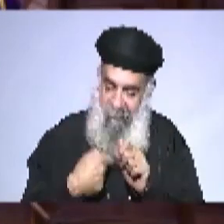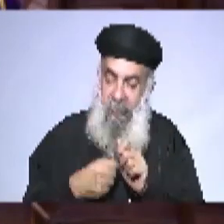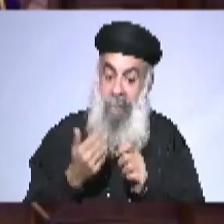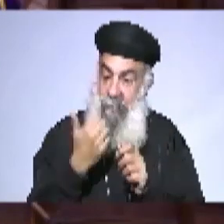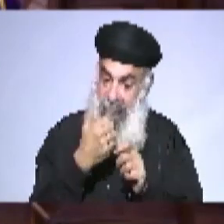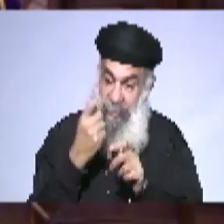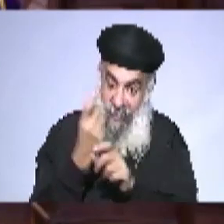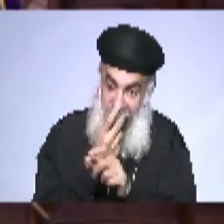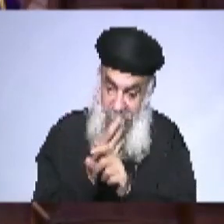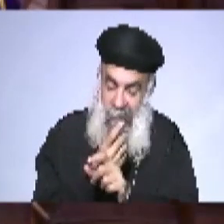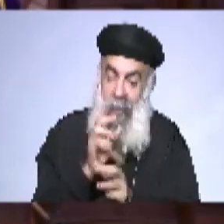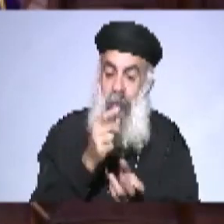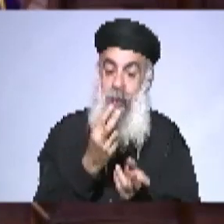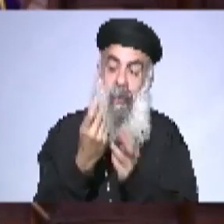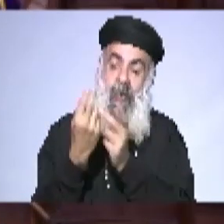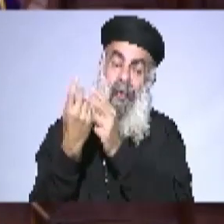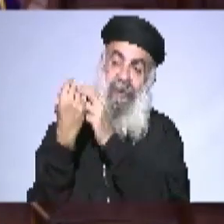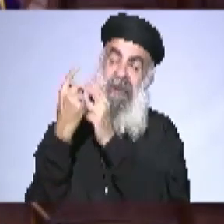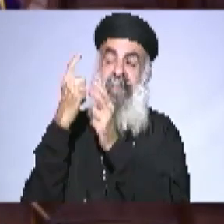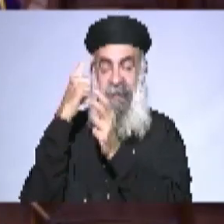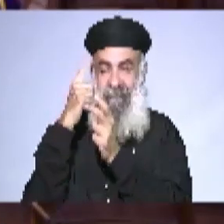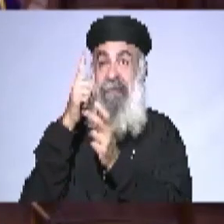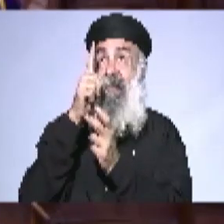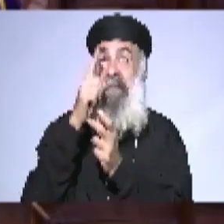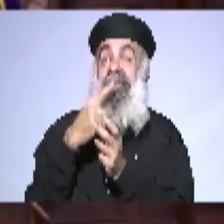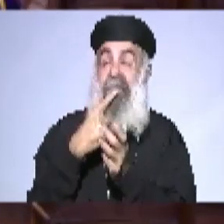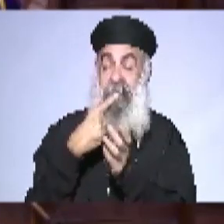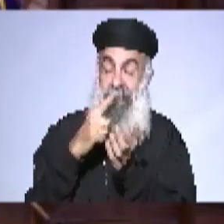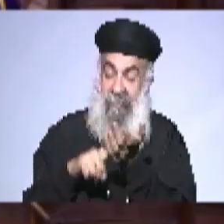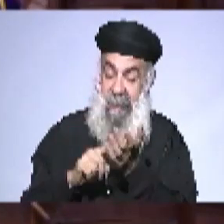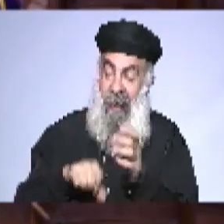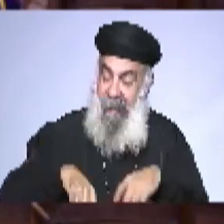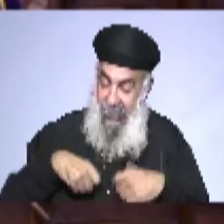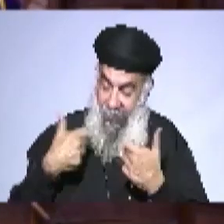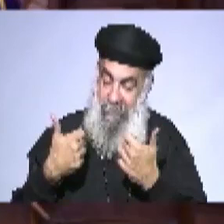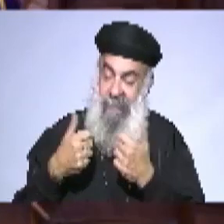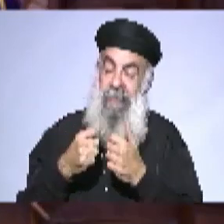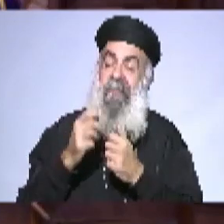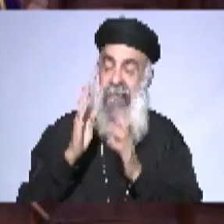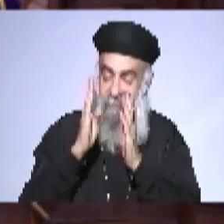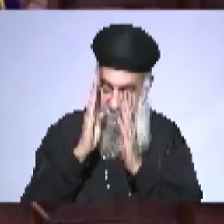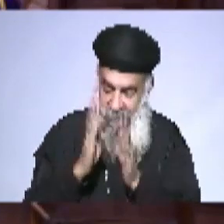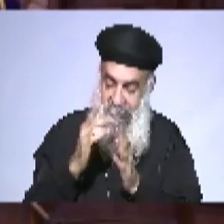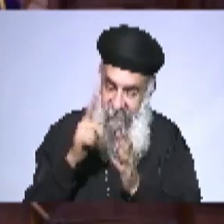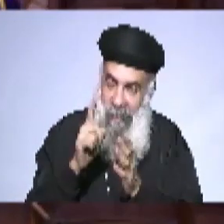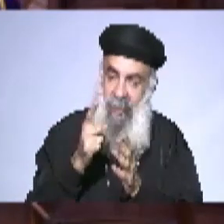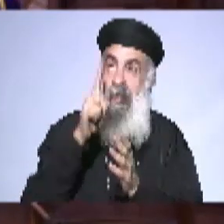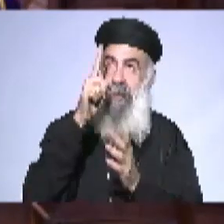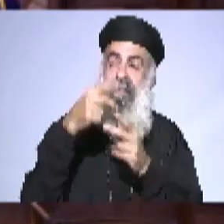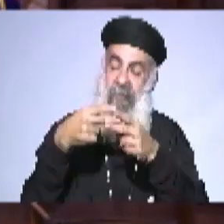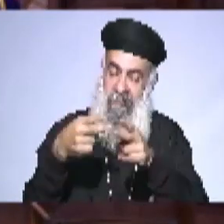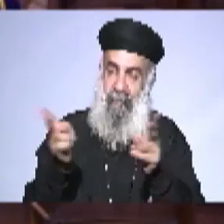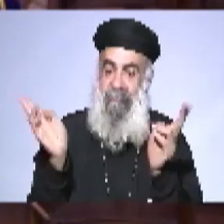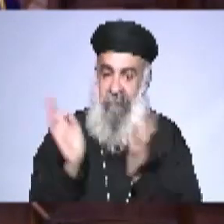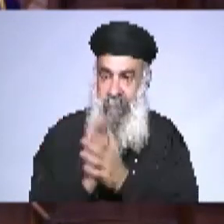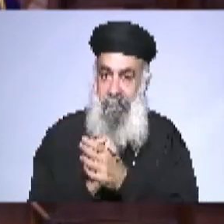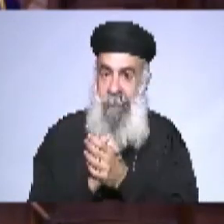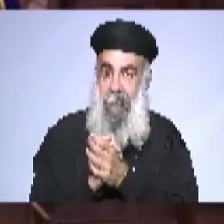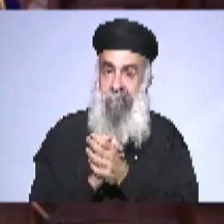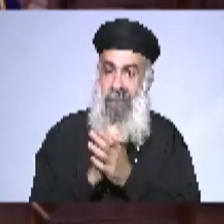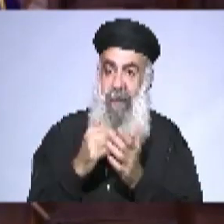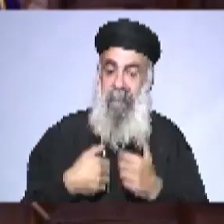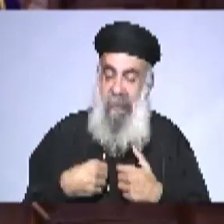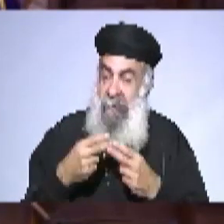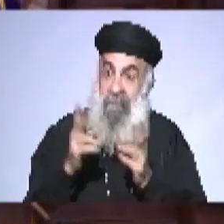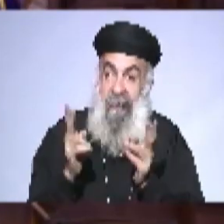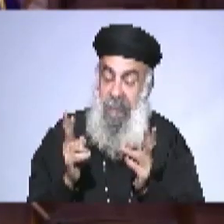خطيه وارجع الى معرفه الله الحي بطريقه صح وربنا يقبلك طب ربنا